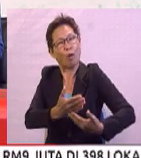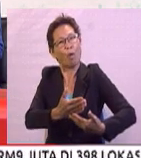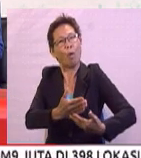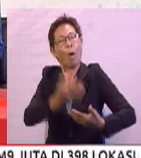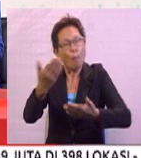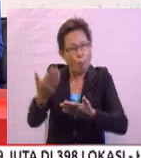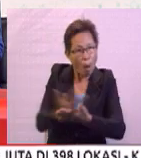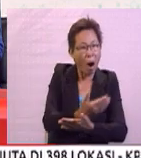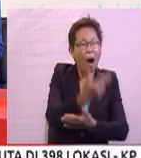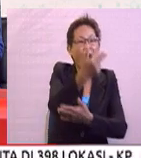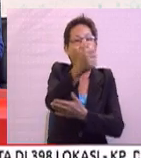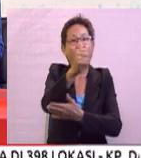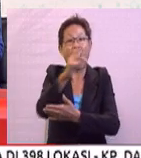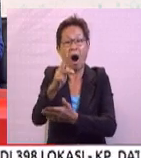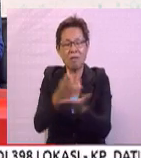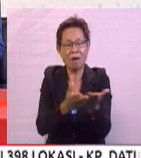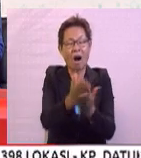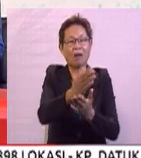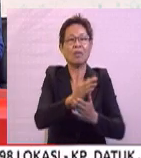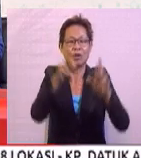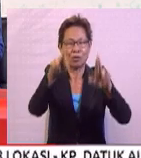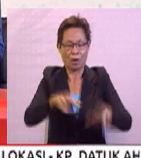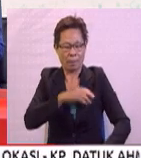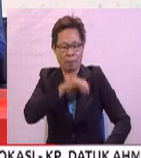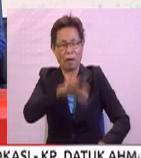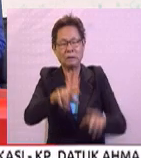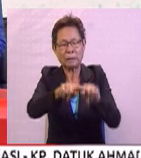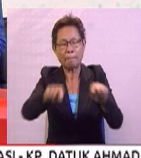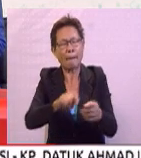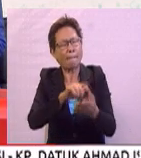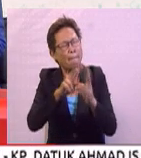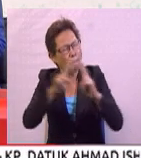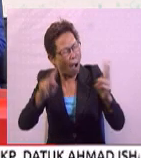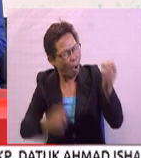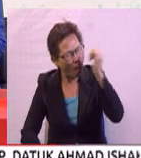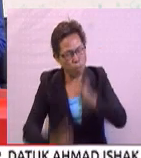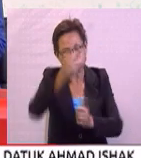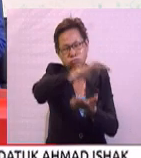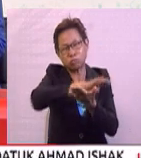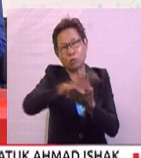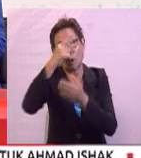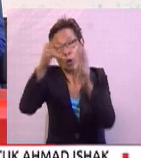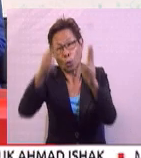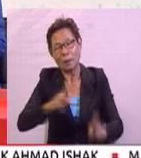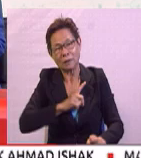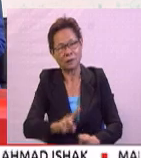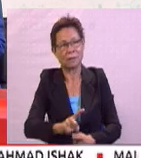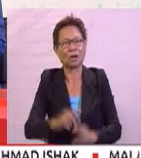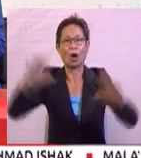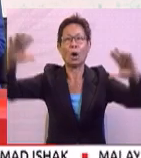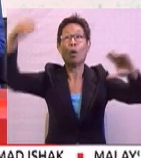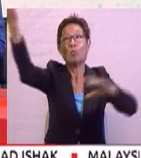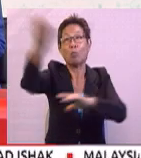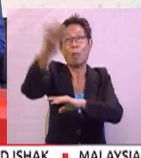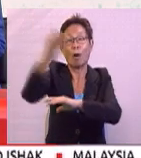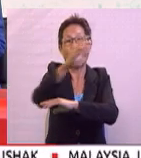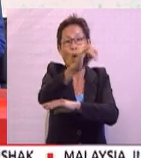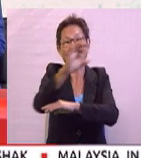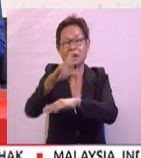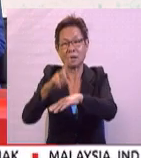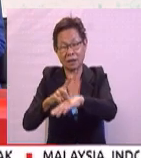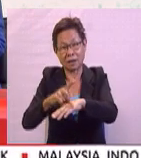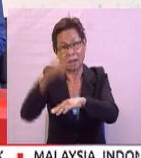rakyat Palestin di tempat paling suci bagi umat Islam. Ya, berucap merasmikan sidang kemuncak OIC ke-14 di